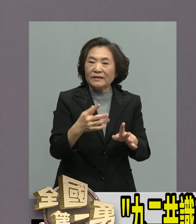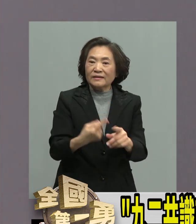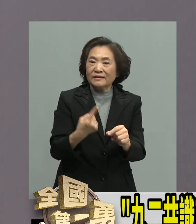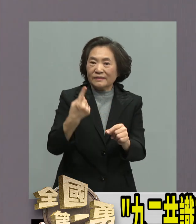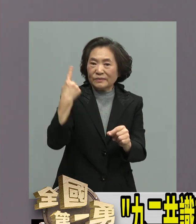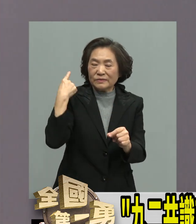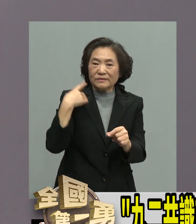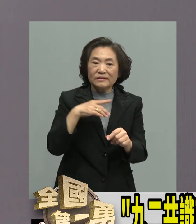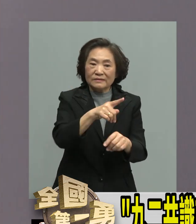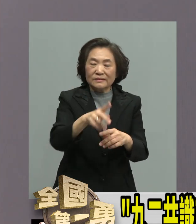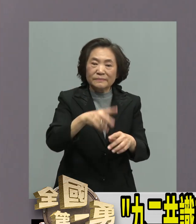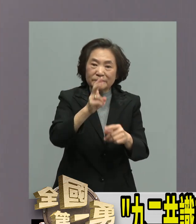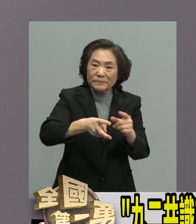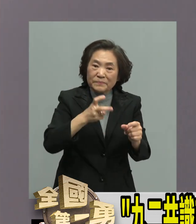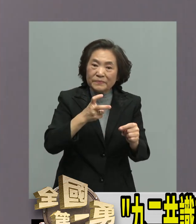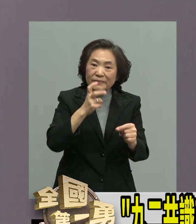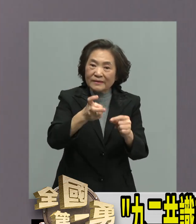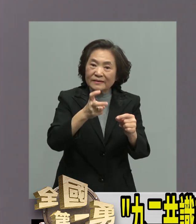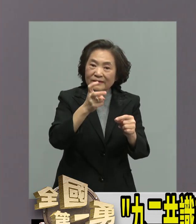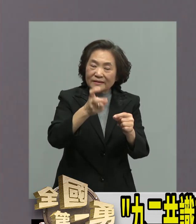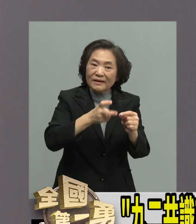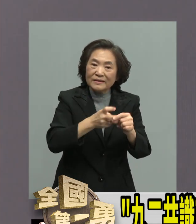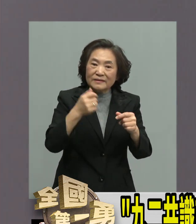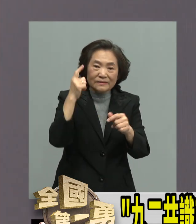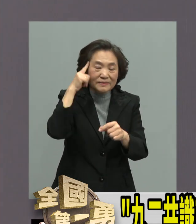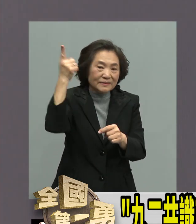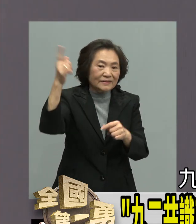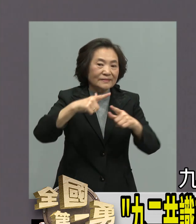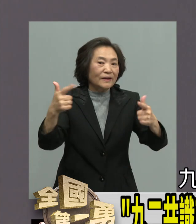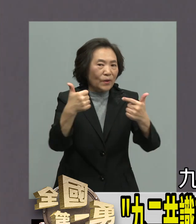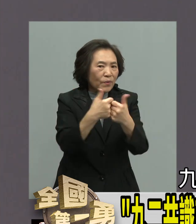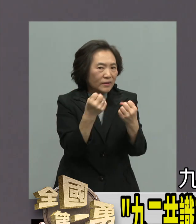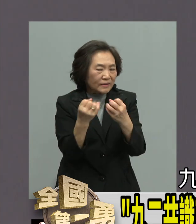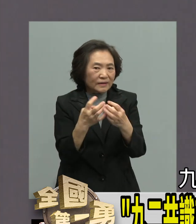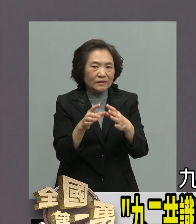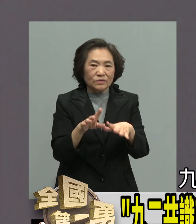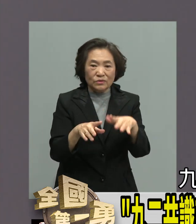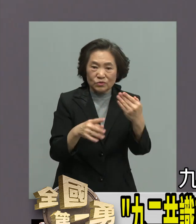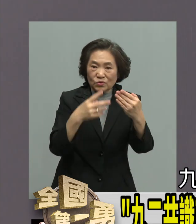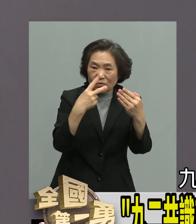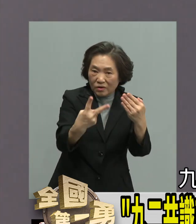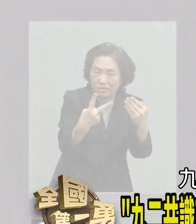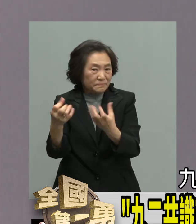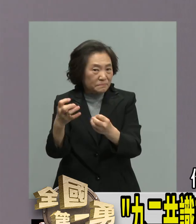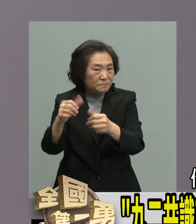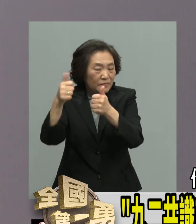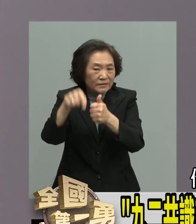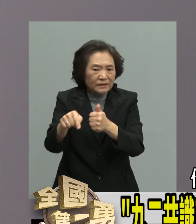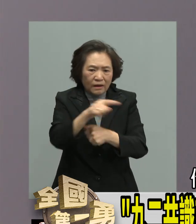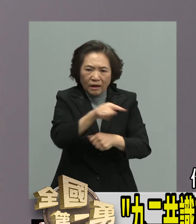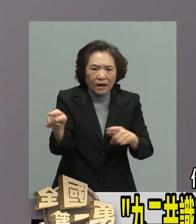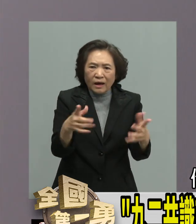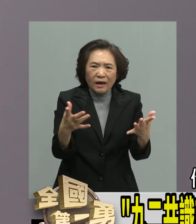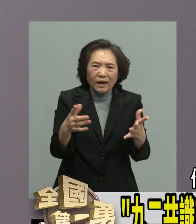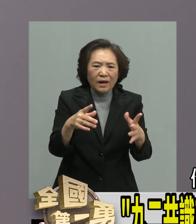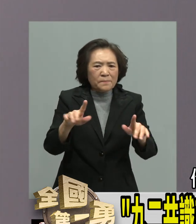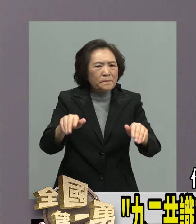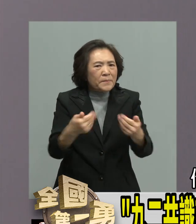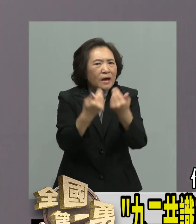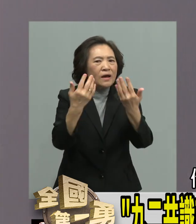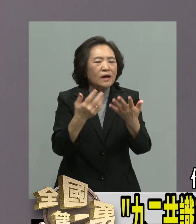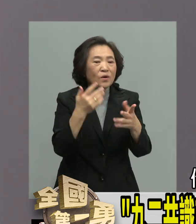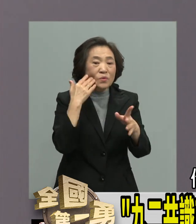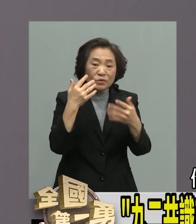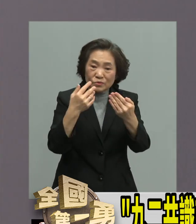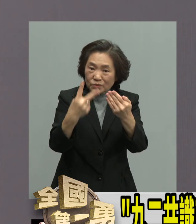中共二十大会上再次强调九二共识就是一个中国原则，你都已经接受了九二共